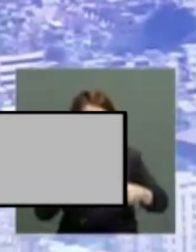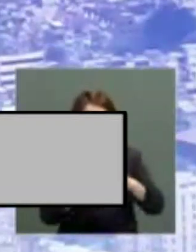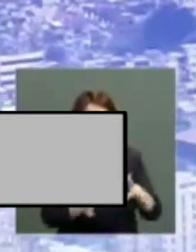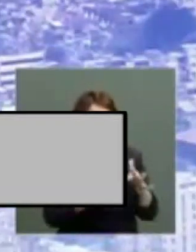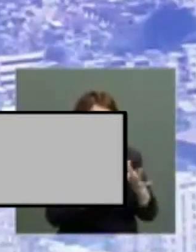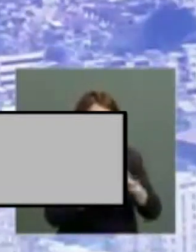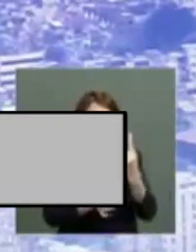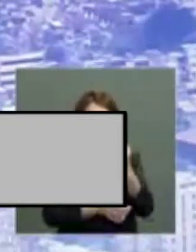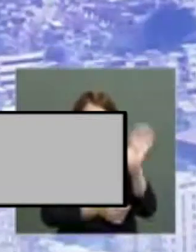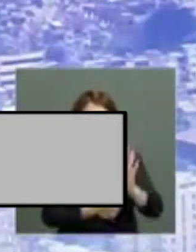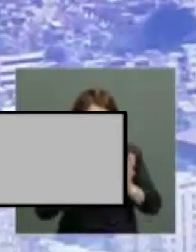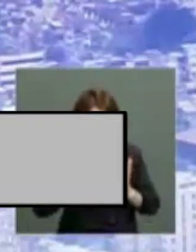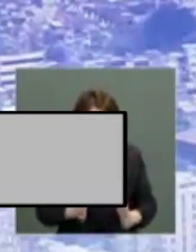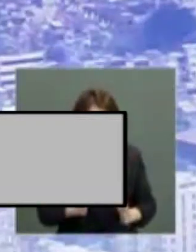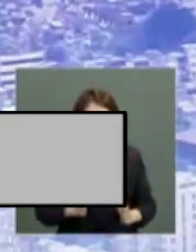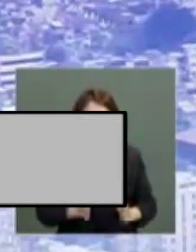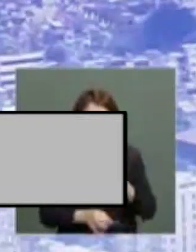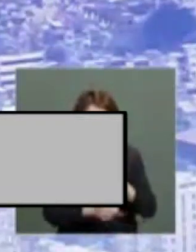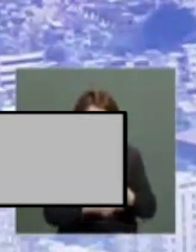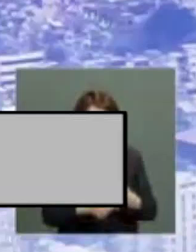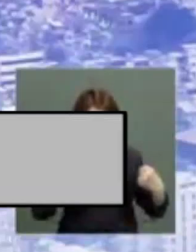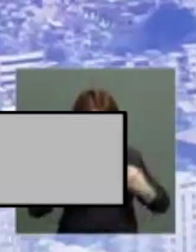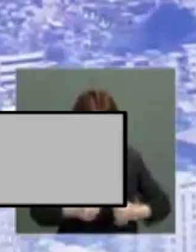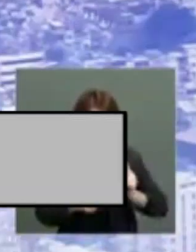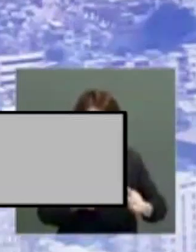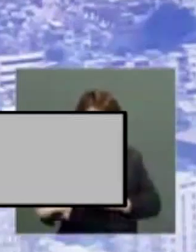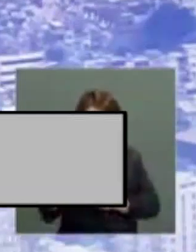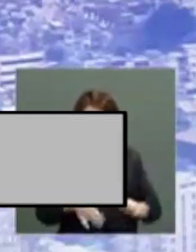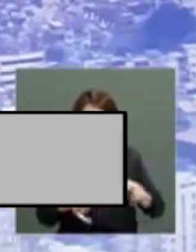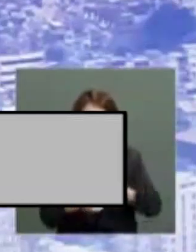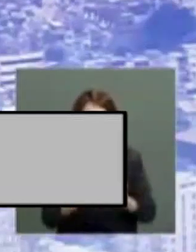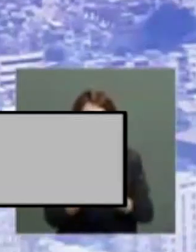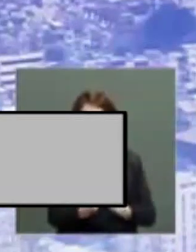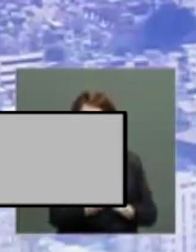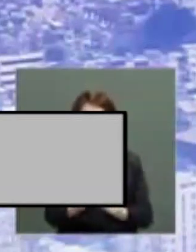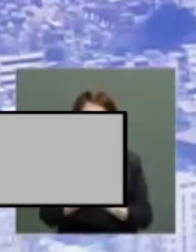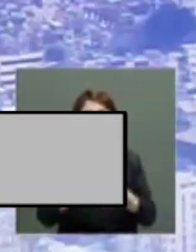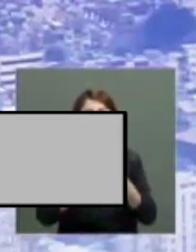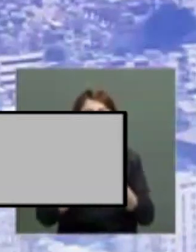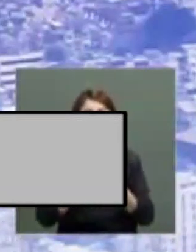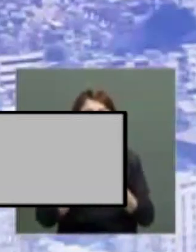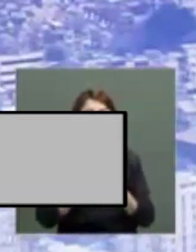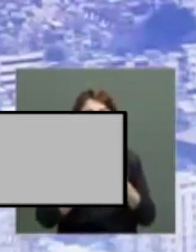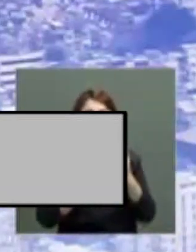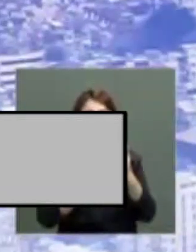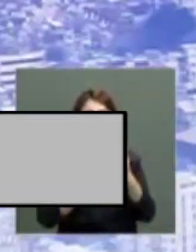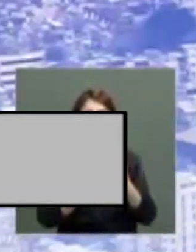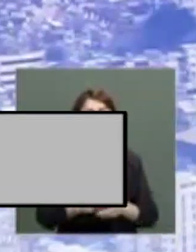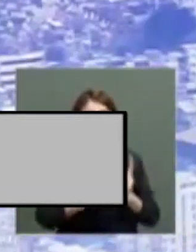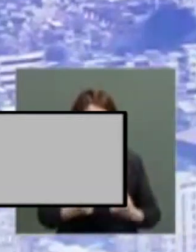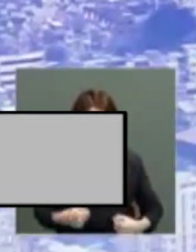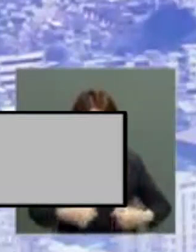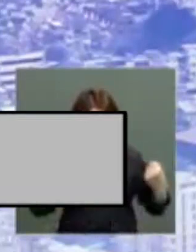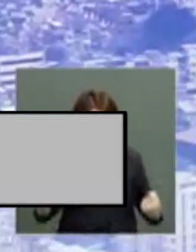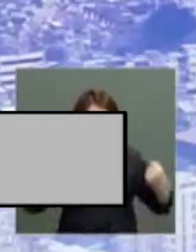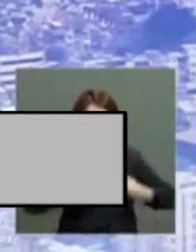างเดียวต้องใช้คนตรวจต้องใช้เจ้าหน้าที่ต้องใช้อะไรถ้าท่านประธานโทษมาพร้อมๆกันหมื่นรายก็อาจจะตรวจกันไม่หวัดไม่ไหวต้องใช้ชุดเ